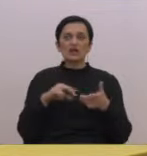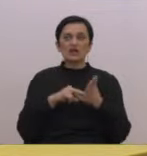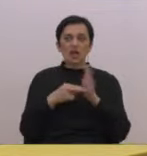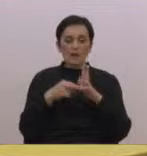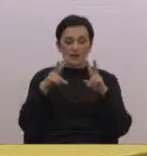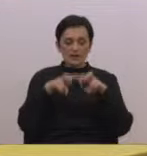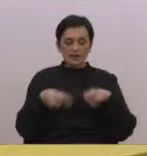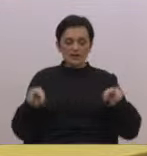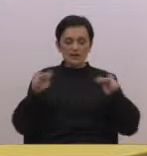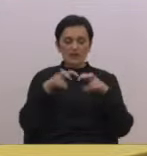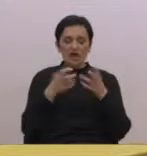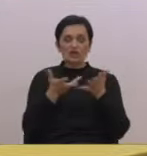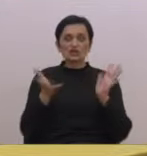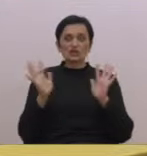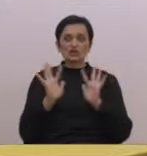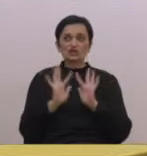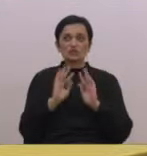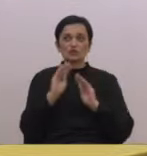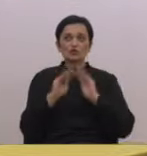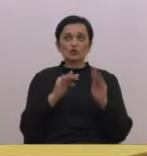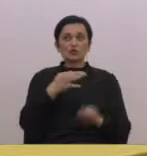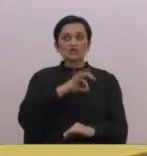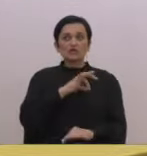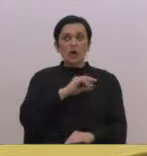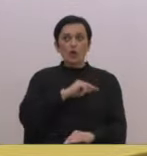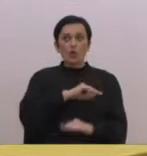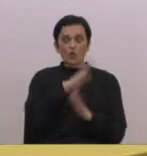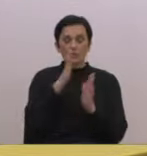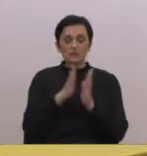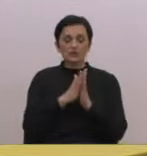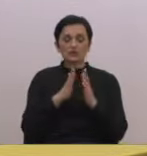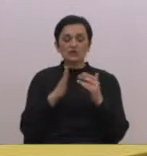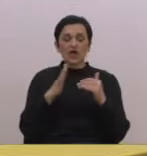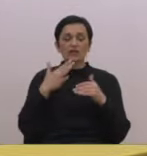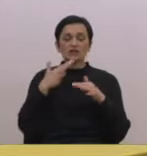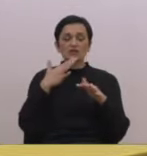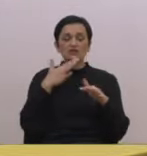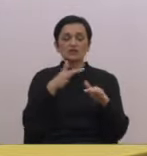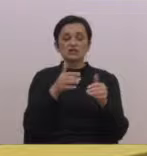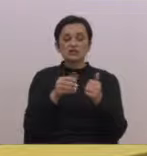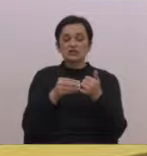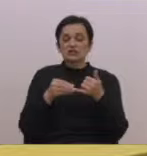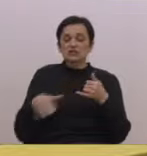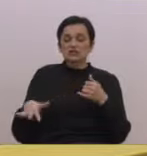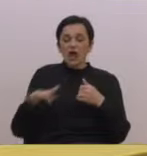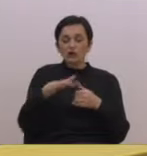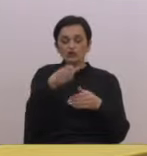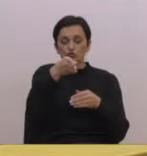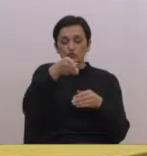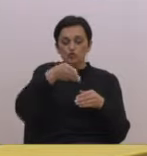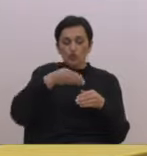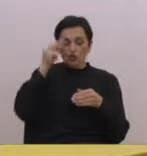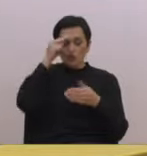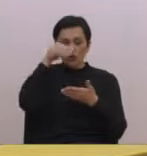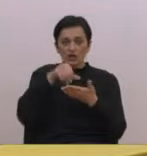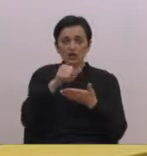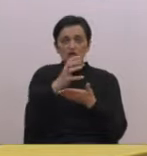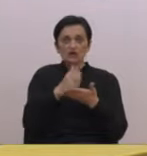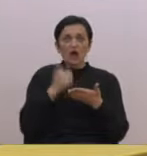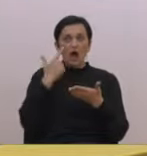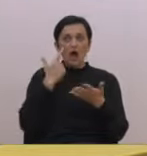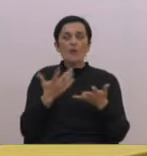ზოგადად სივრცითი მოწყობის ჩვენი სააგენტო მუშაობს მთლიანი სანაპირო ზოლის ეფექტიან შესწავლაზე ისე რომ ეს რესურსები